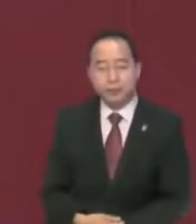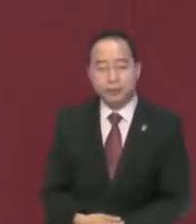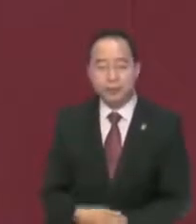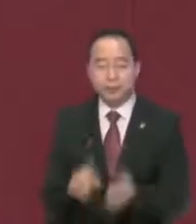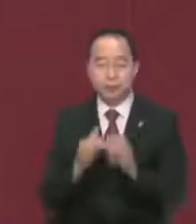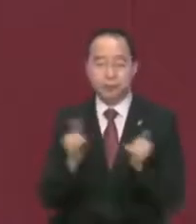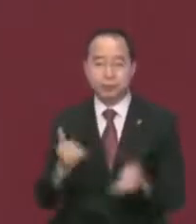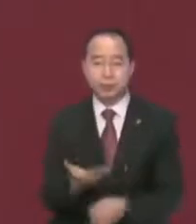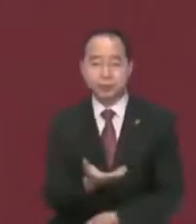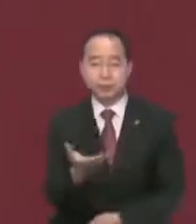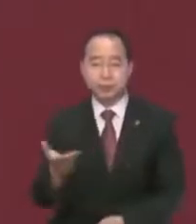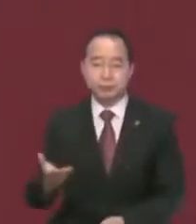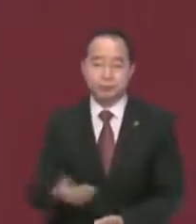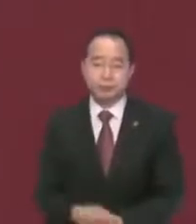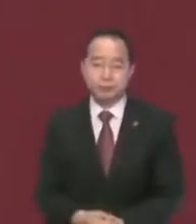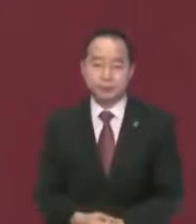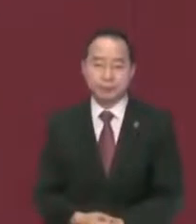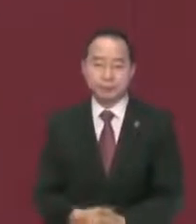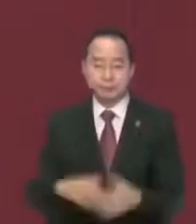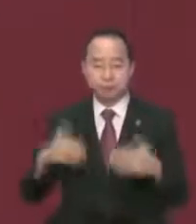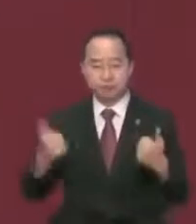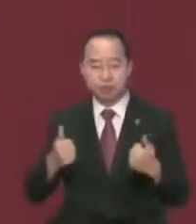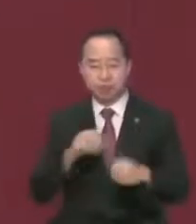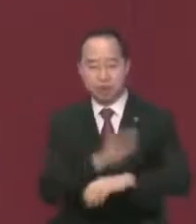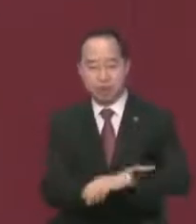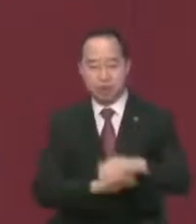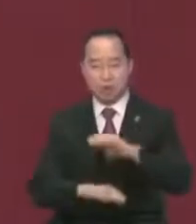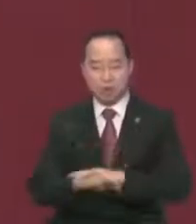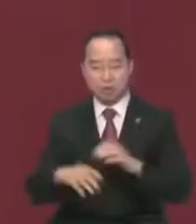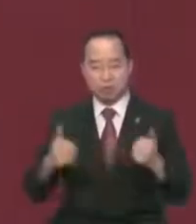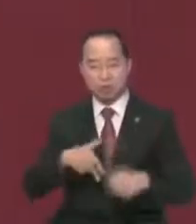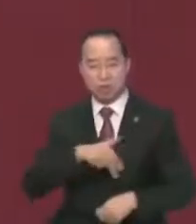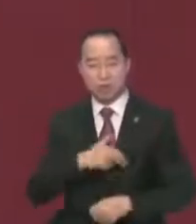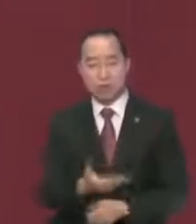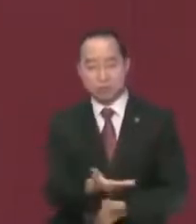존경하는 국민 여러분, 여야 의원님 여러분,